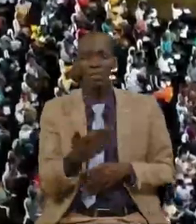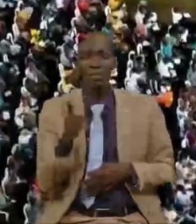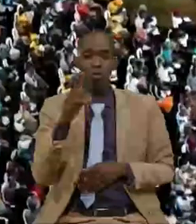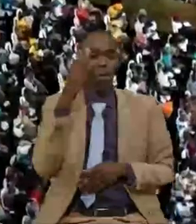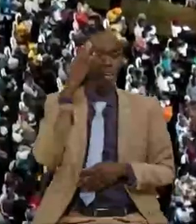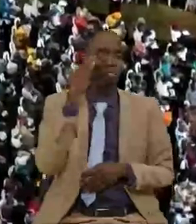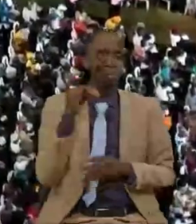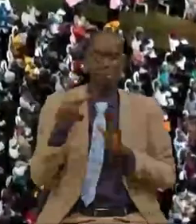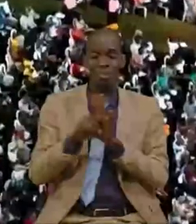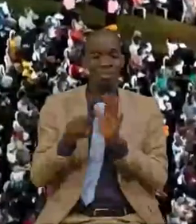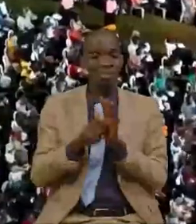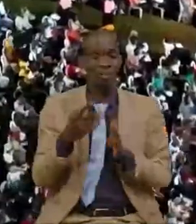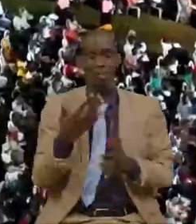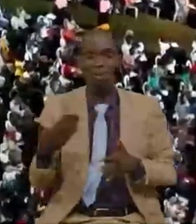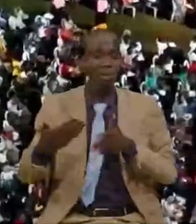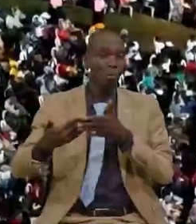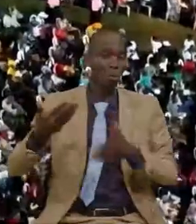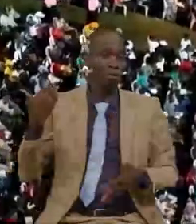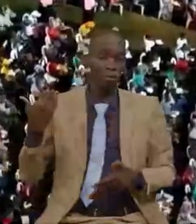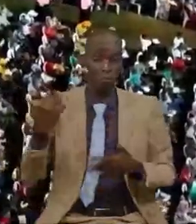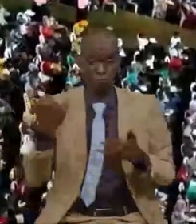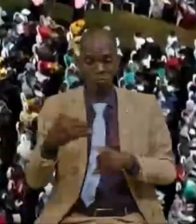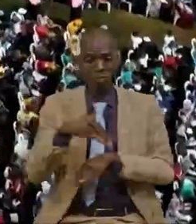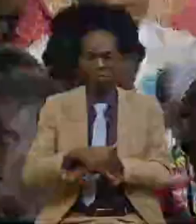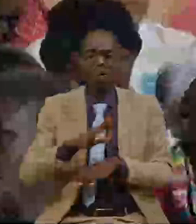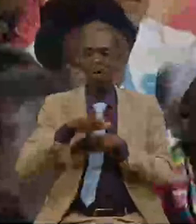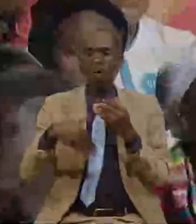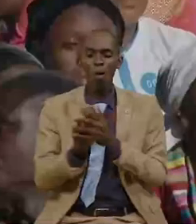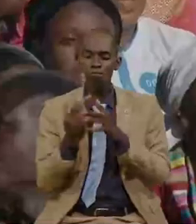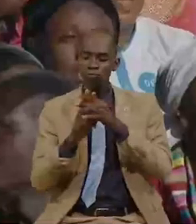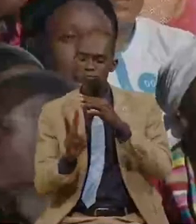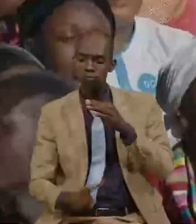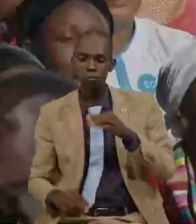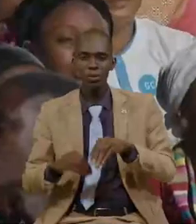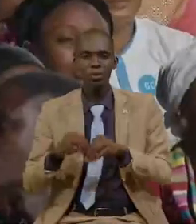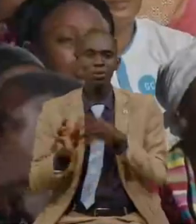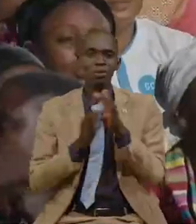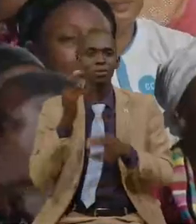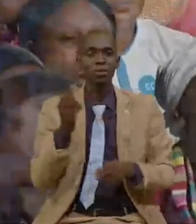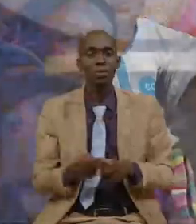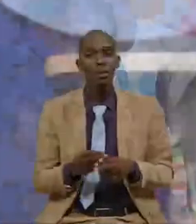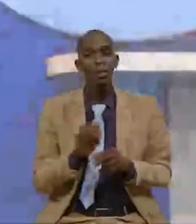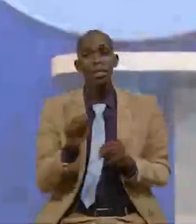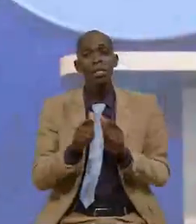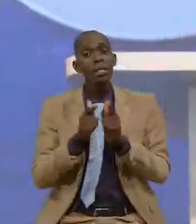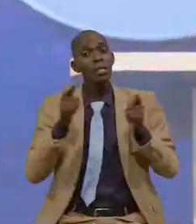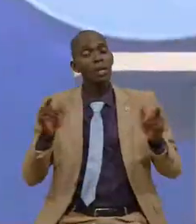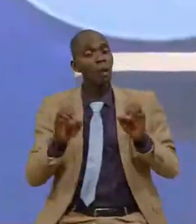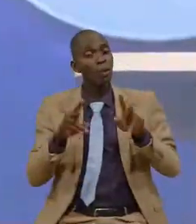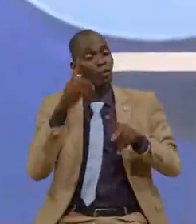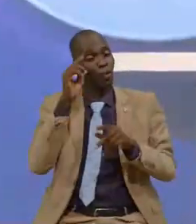Ce que vous avez, les choses négatives que vous avez expérimentées au départ, ce soir, les choses